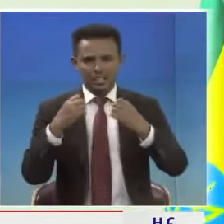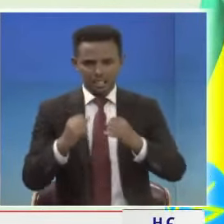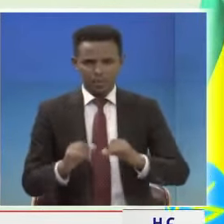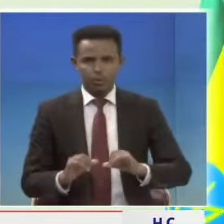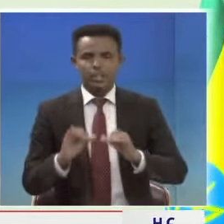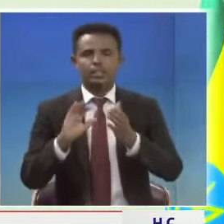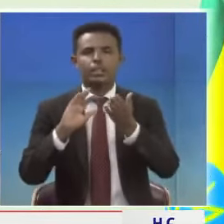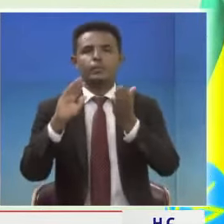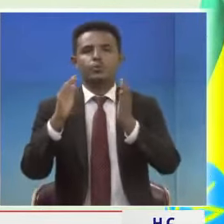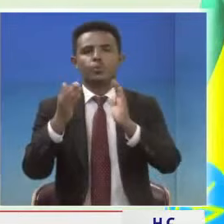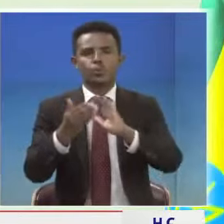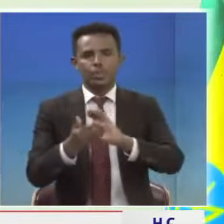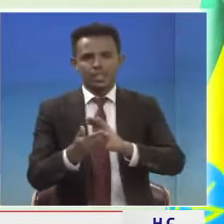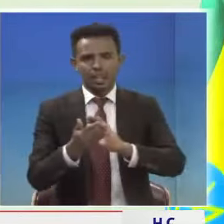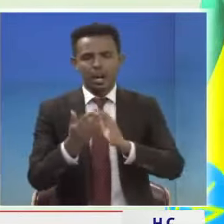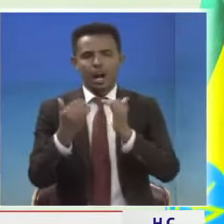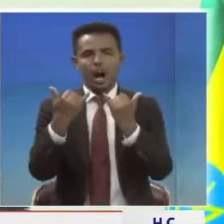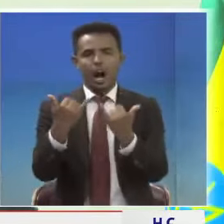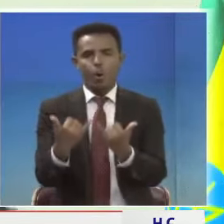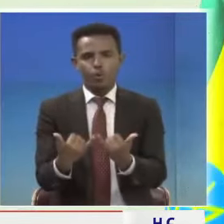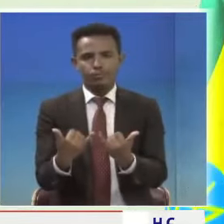የሚቀጥልበት ሁኔታ አሁንም